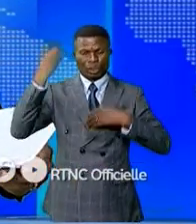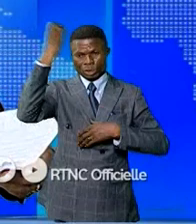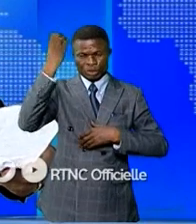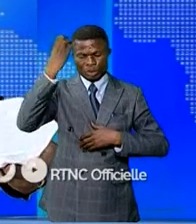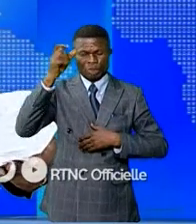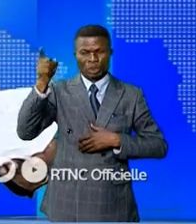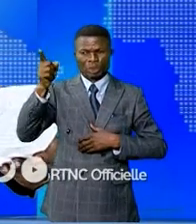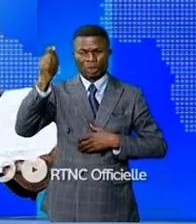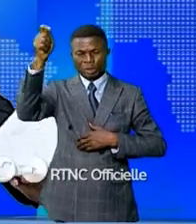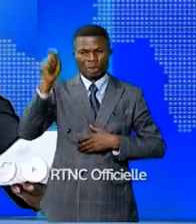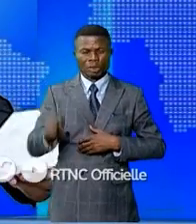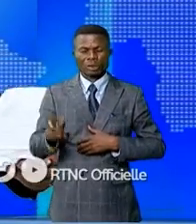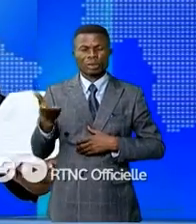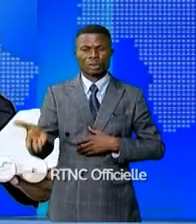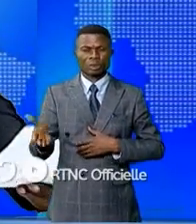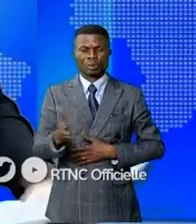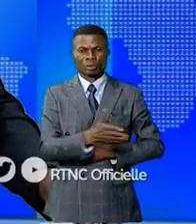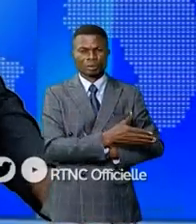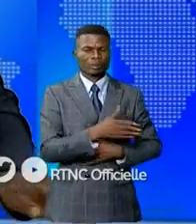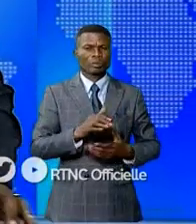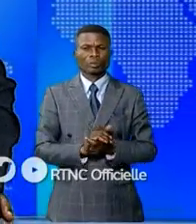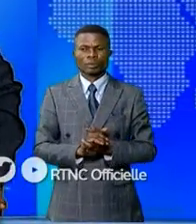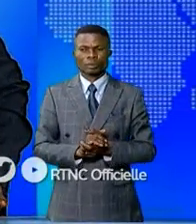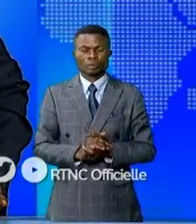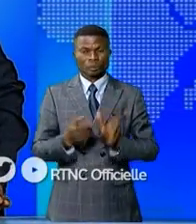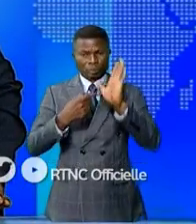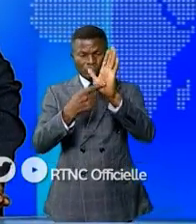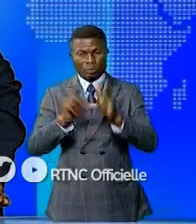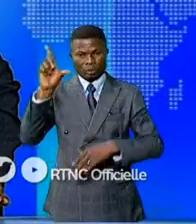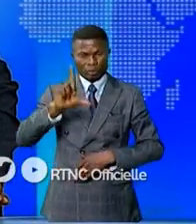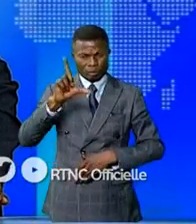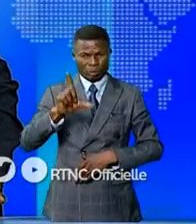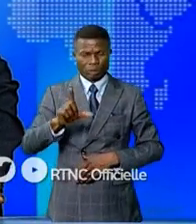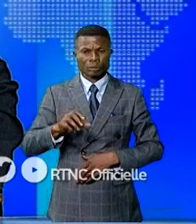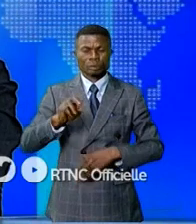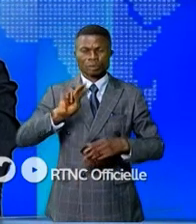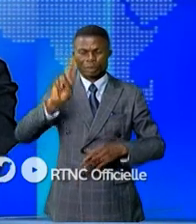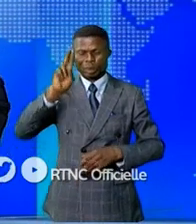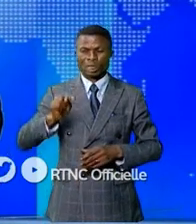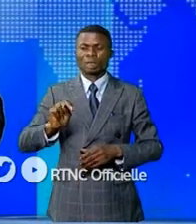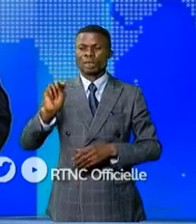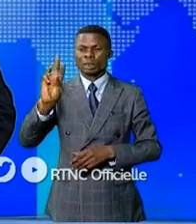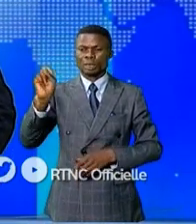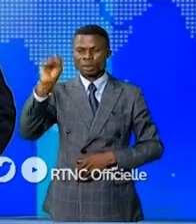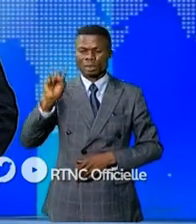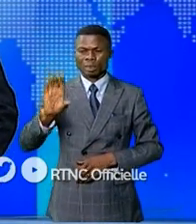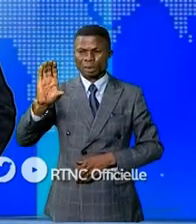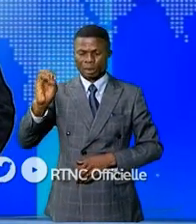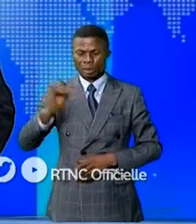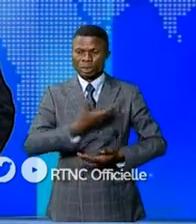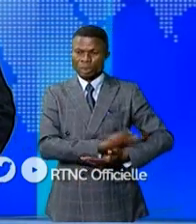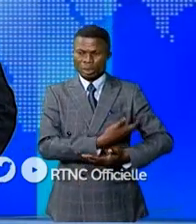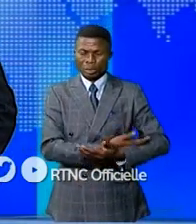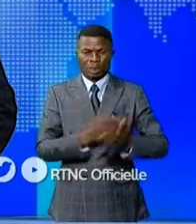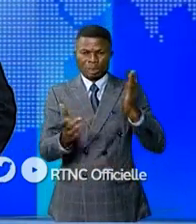général-major, commandant GSM. Présentation ce lundi par l'UNESCO du rapport national de suivi de l'ODD 4 et de